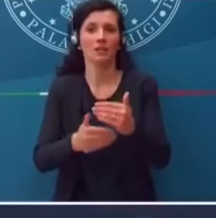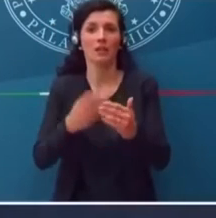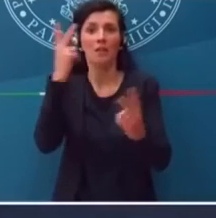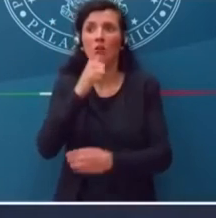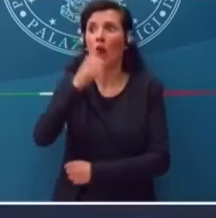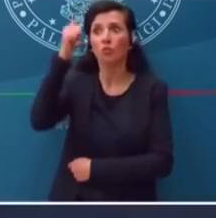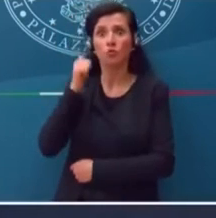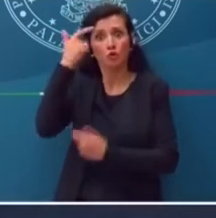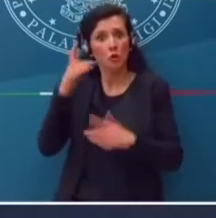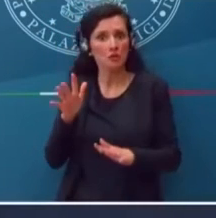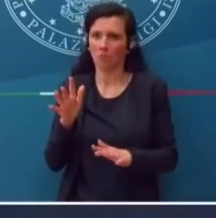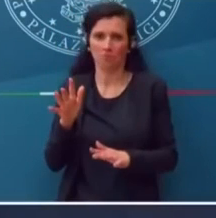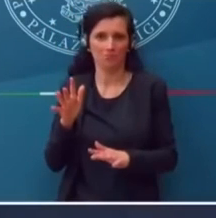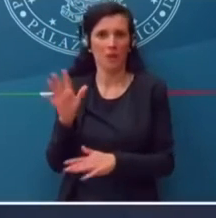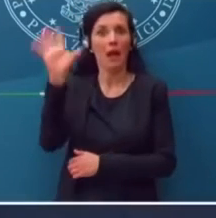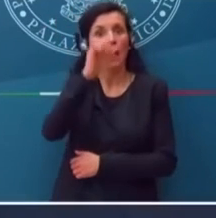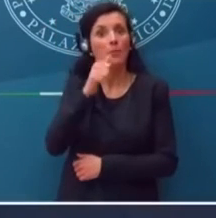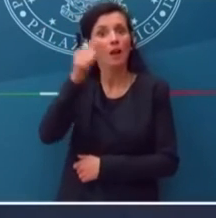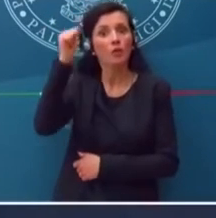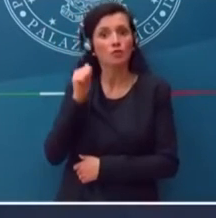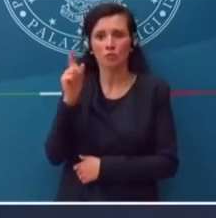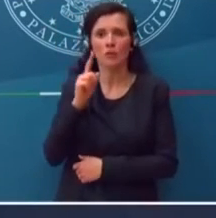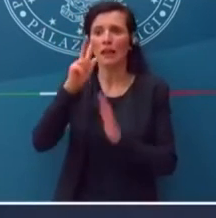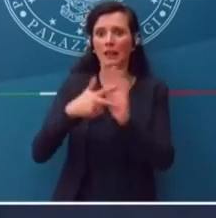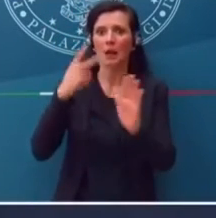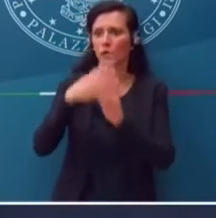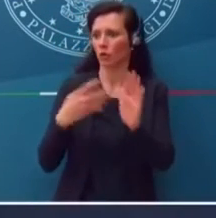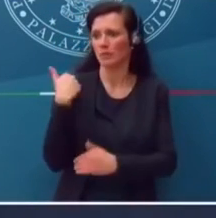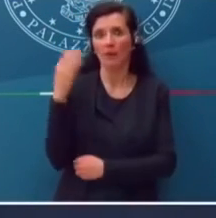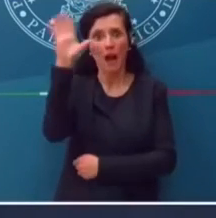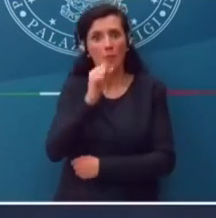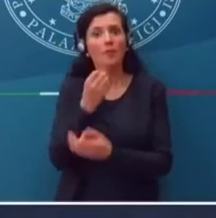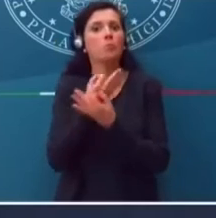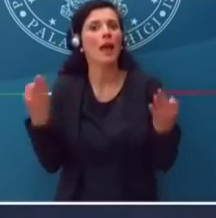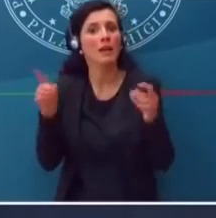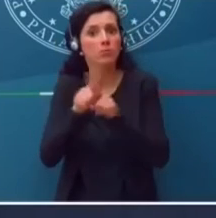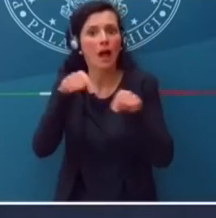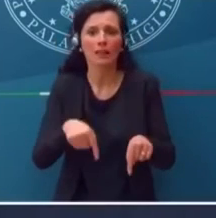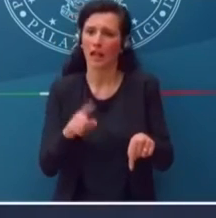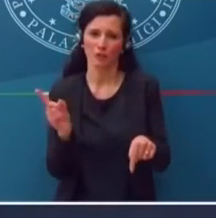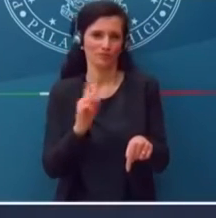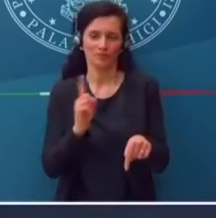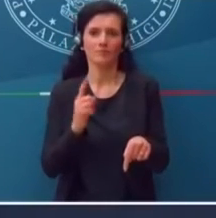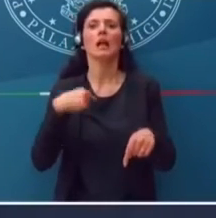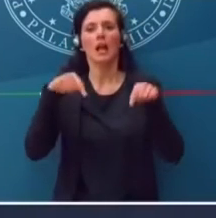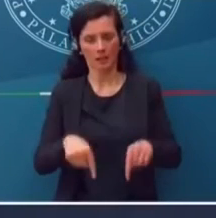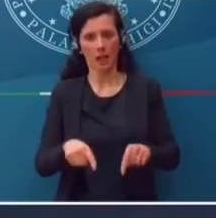fa, non le capivamo neanche 3-4 mesi fa così bene. Ora è chiaro, quindi ora bisogna prendere